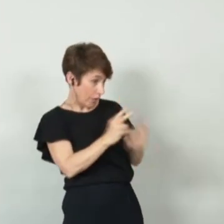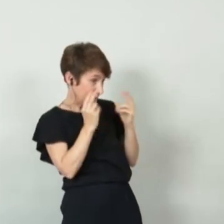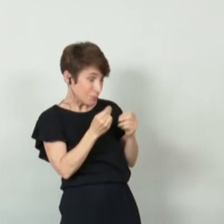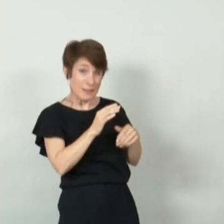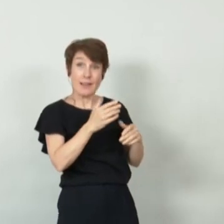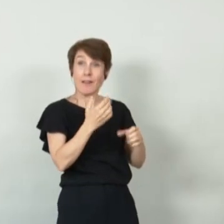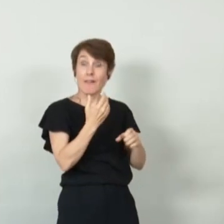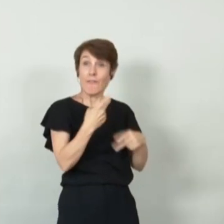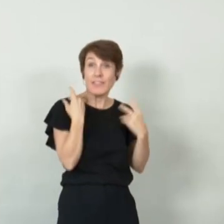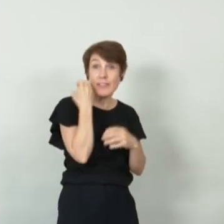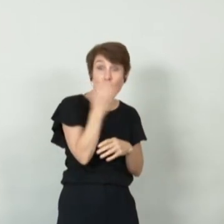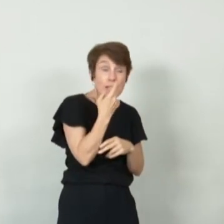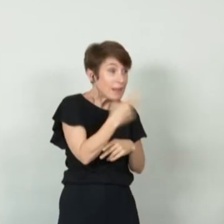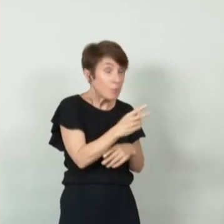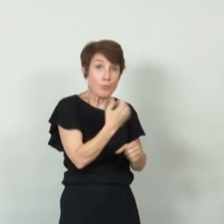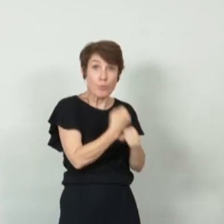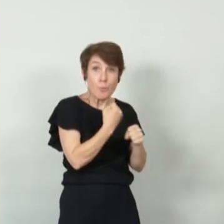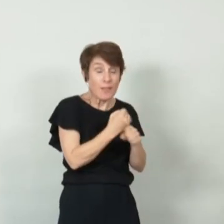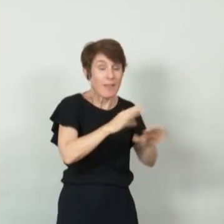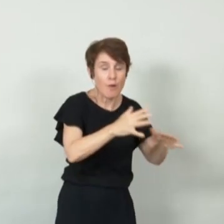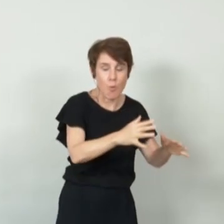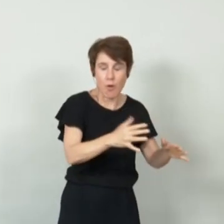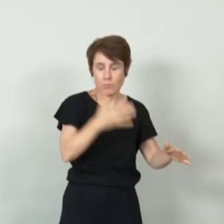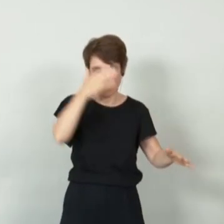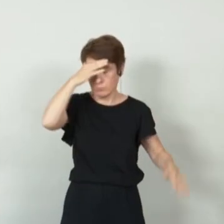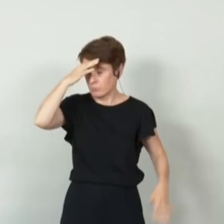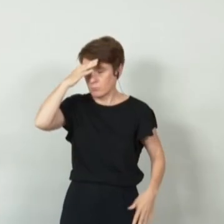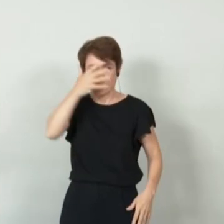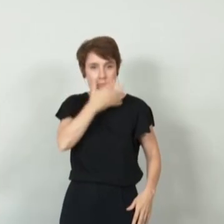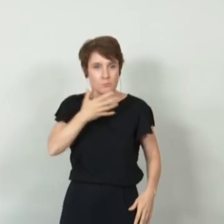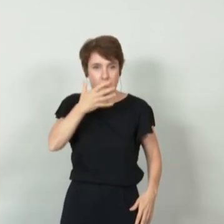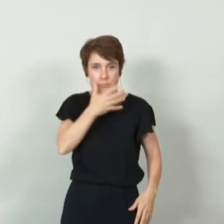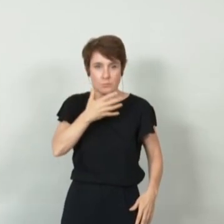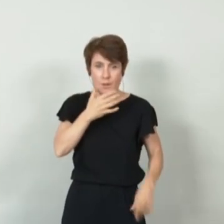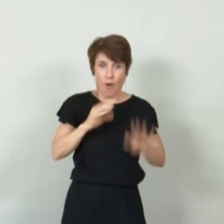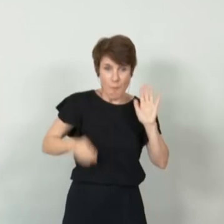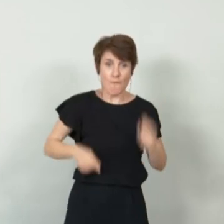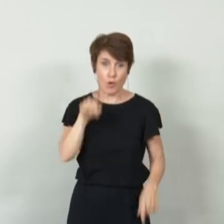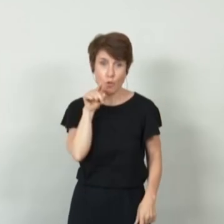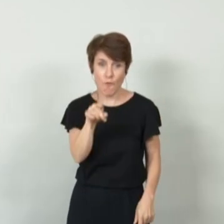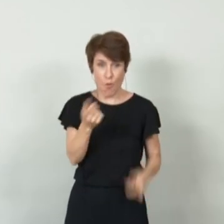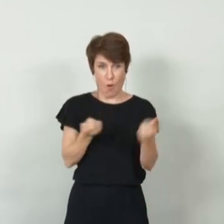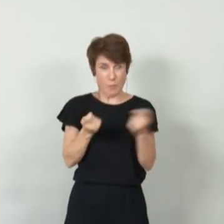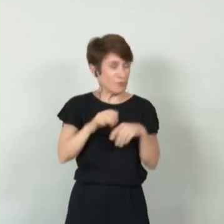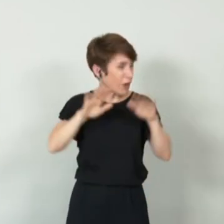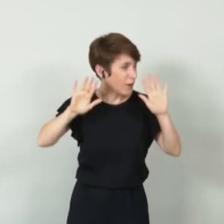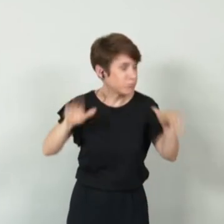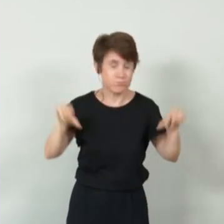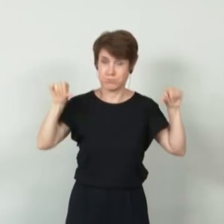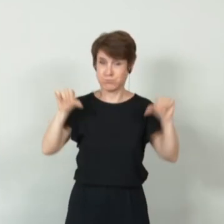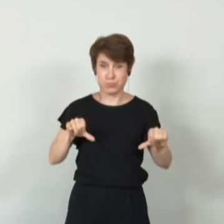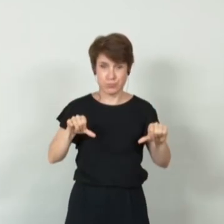mais si vous qui créez les coûts de fonctionnement supplémentaires par votre incapacité à traiter des questions